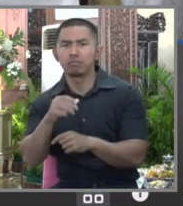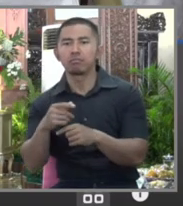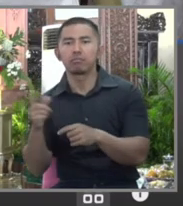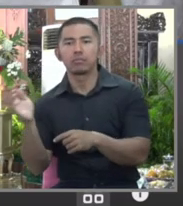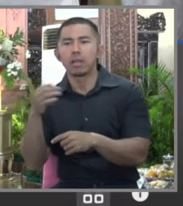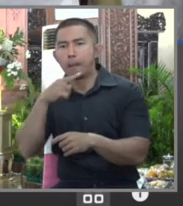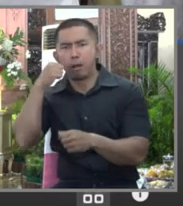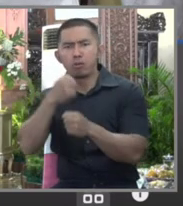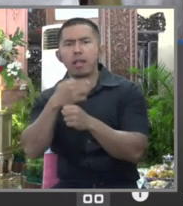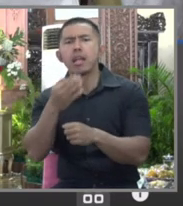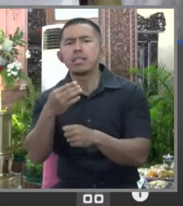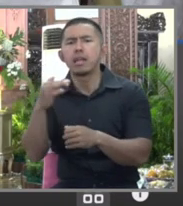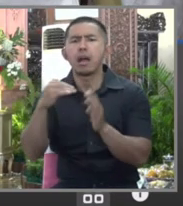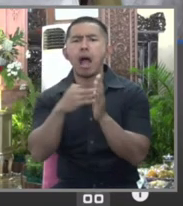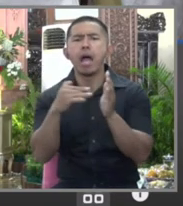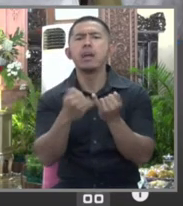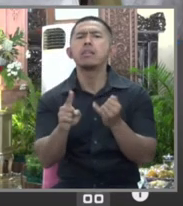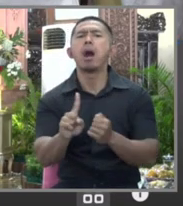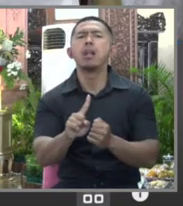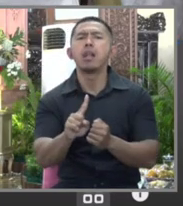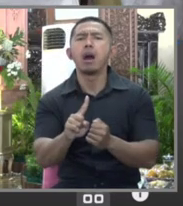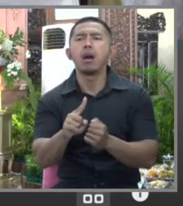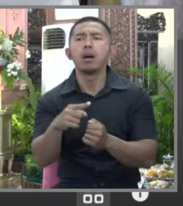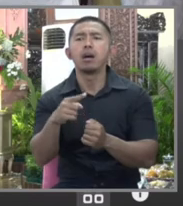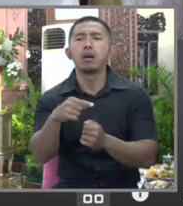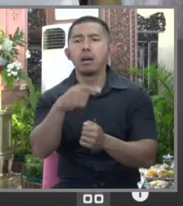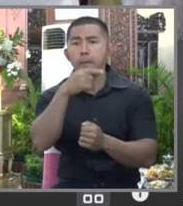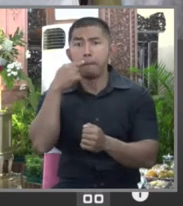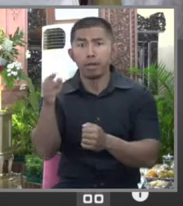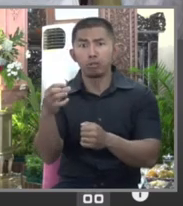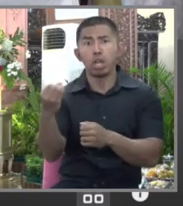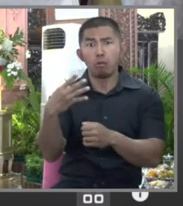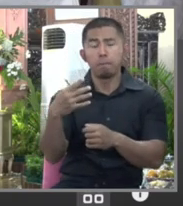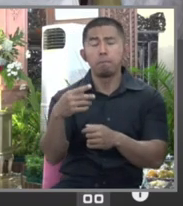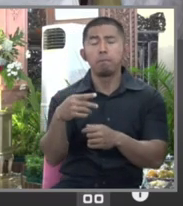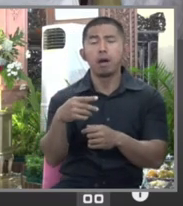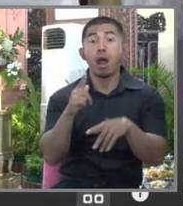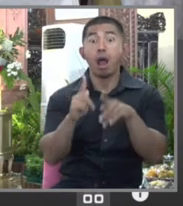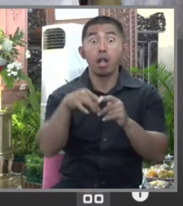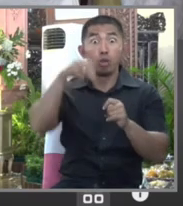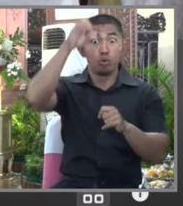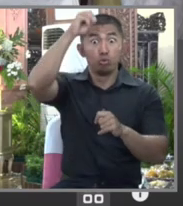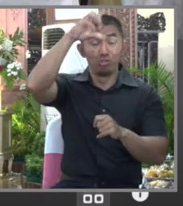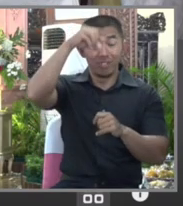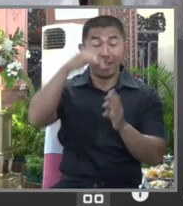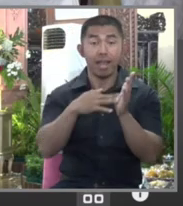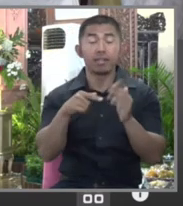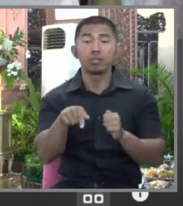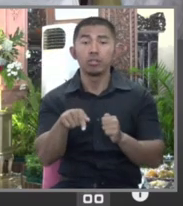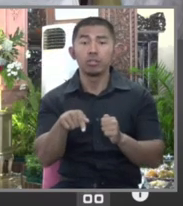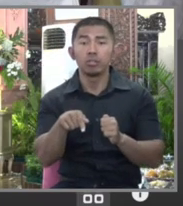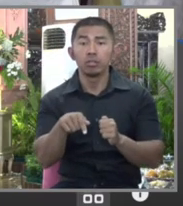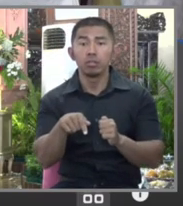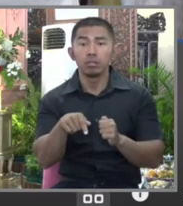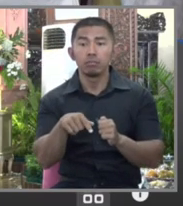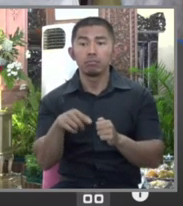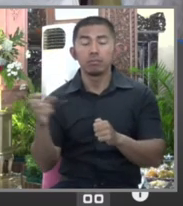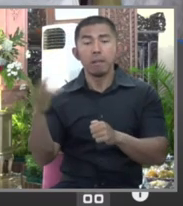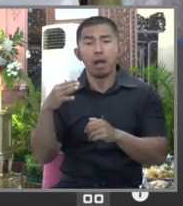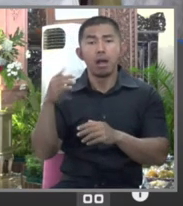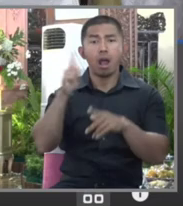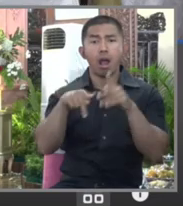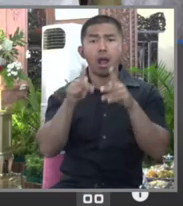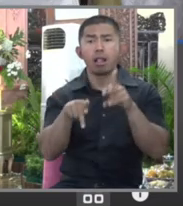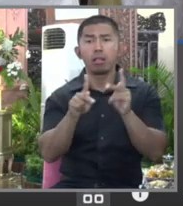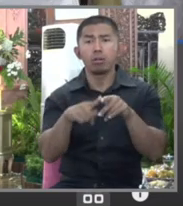dari Mana airnya itu kalau musim penghujan Mbak nggak kalau hari-hari dari